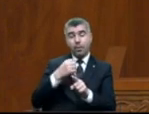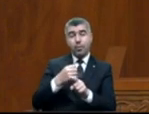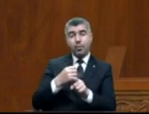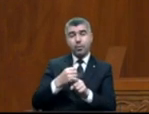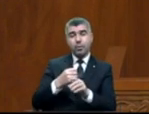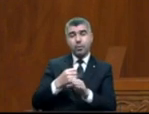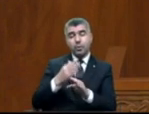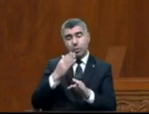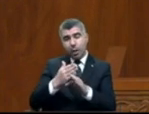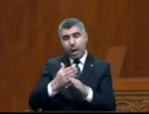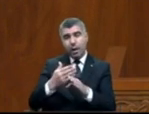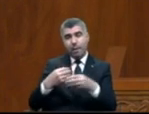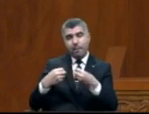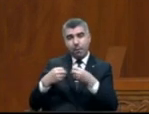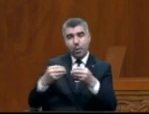البواكر